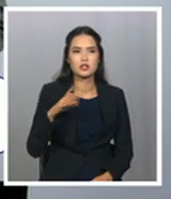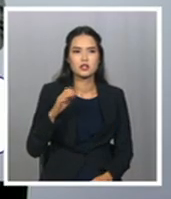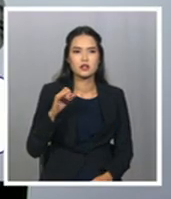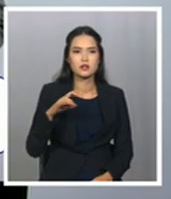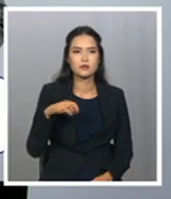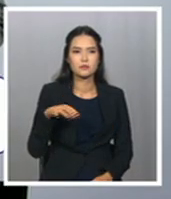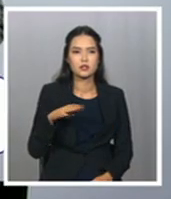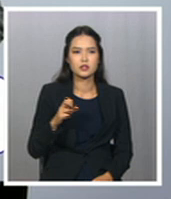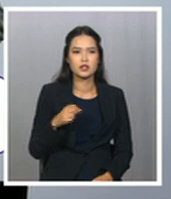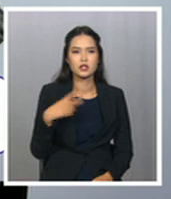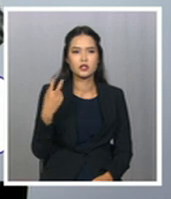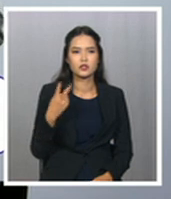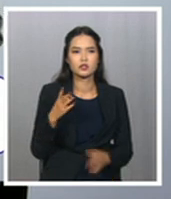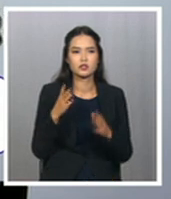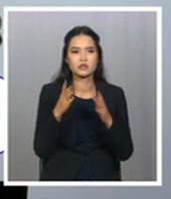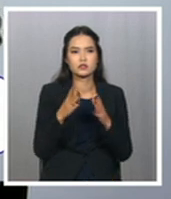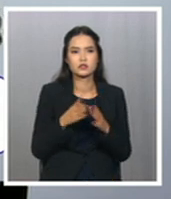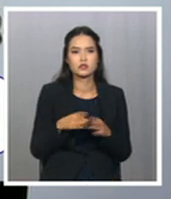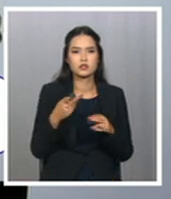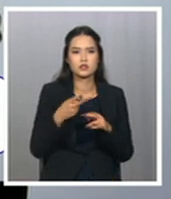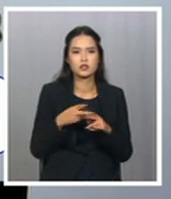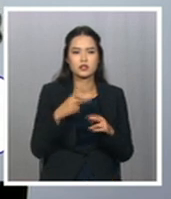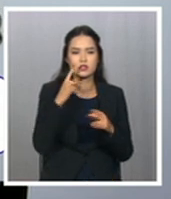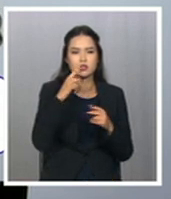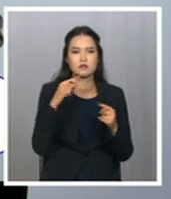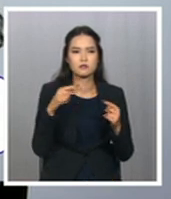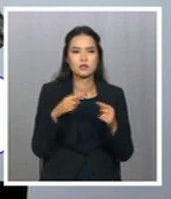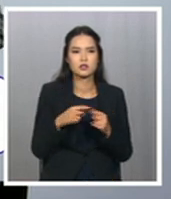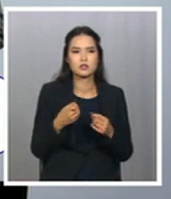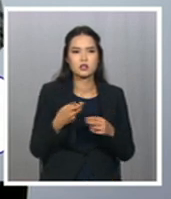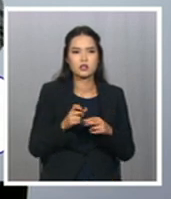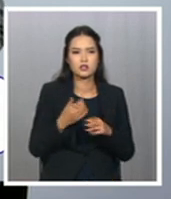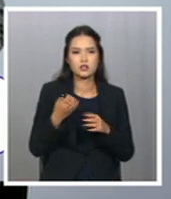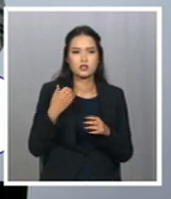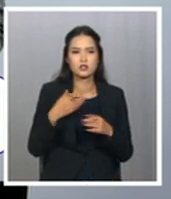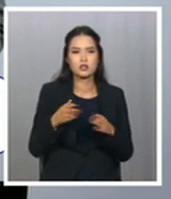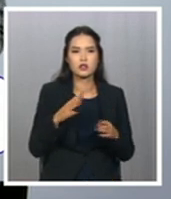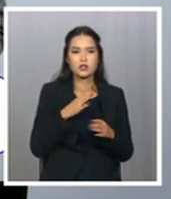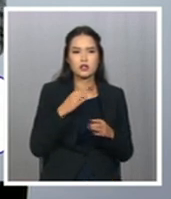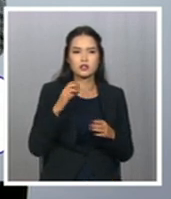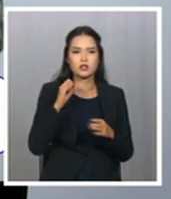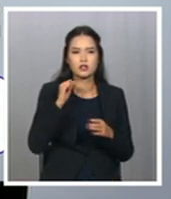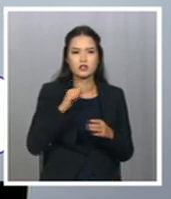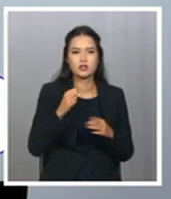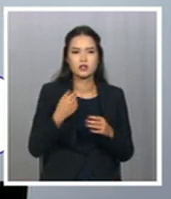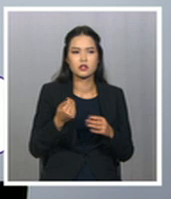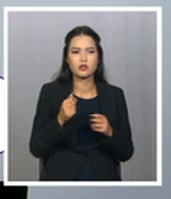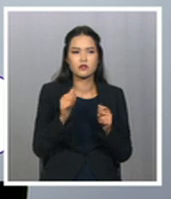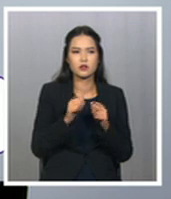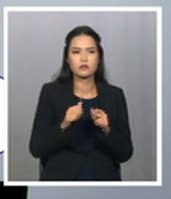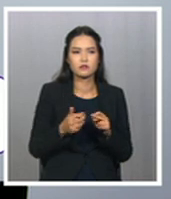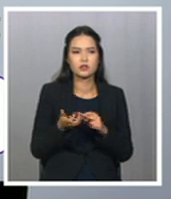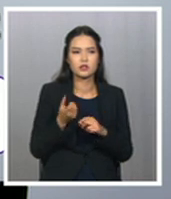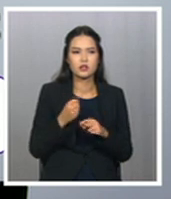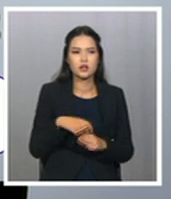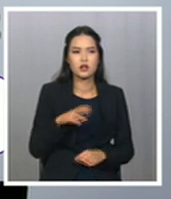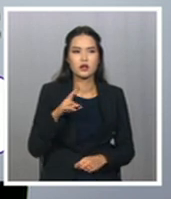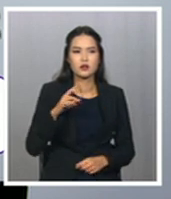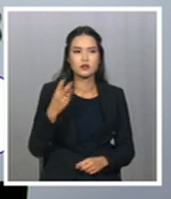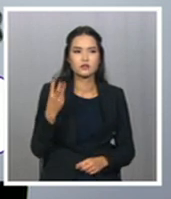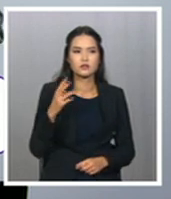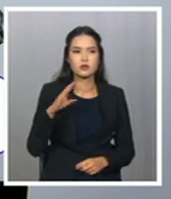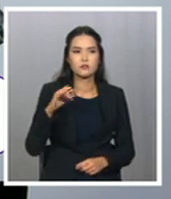дегеніміз екі жұп белгілерінде қарама-қарсы айырмашылығы бар ата-аналық формаларды будандастыру болып табылады. Ал бірнеше